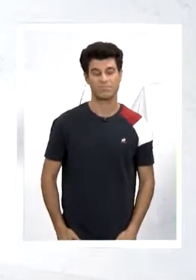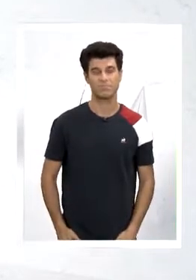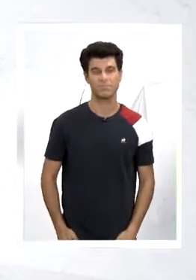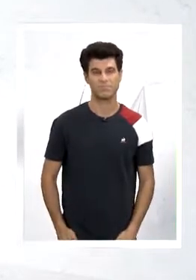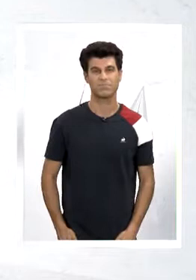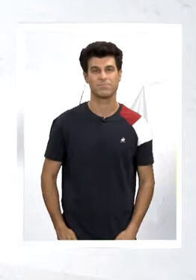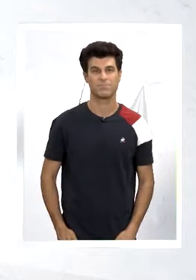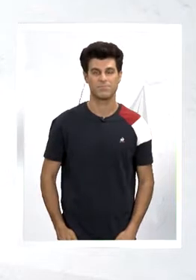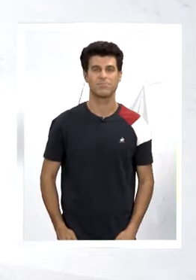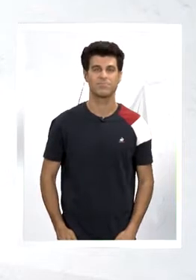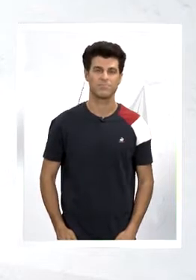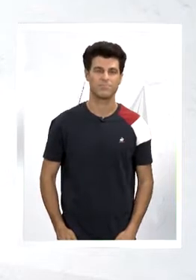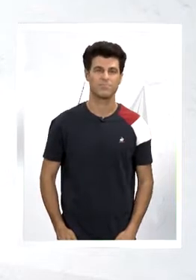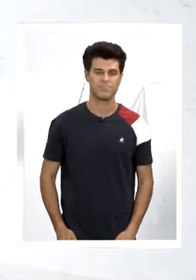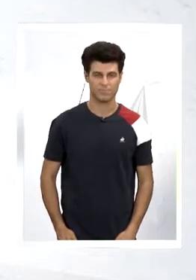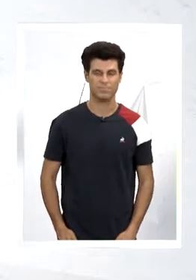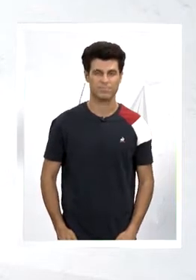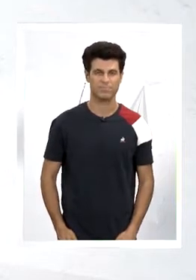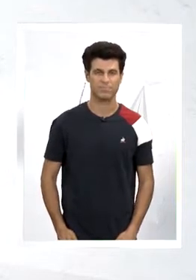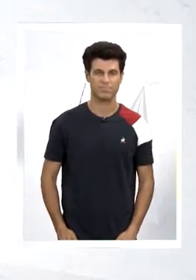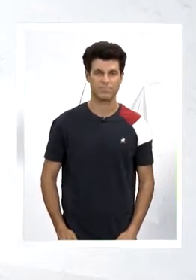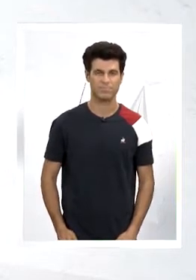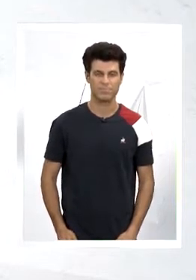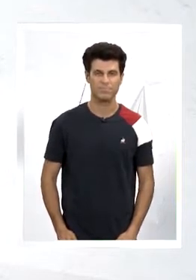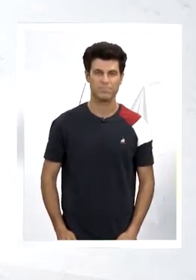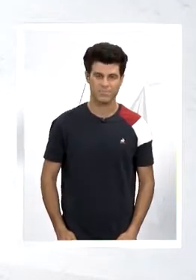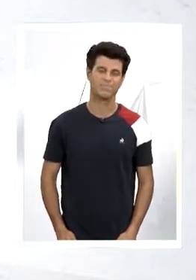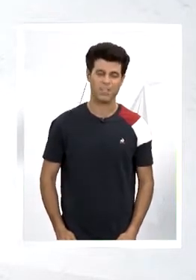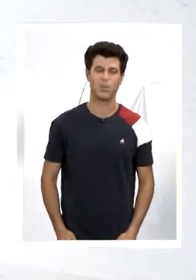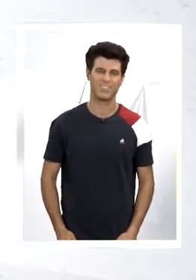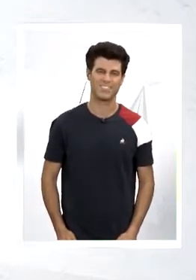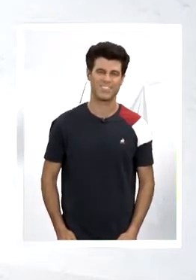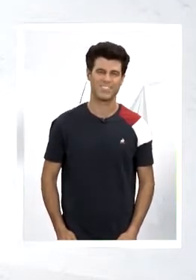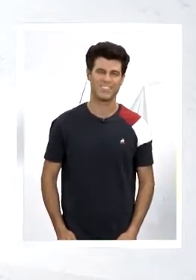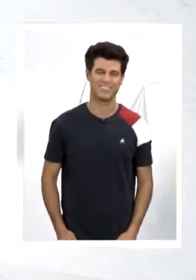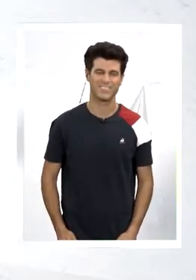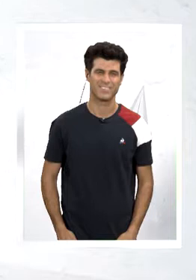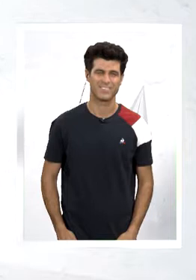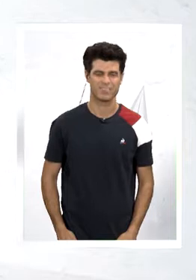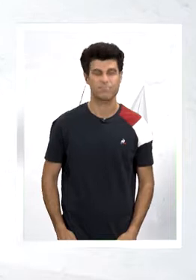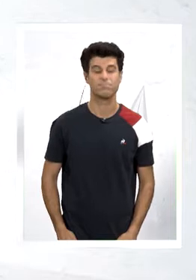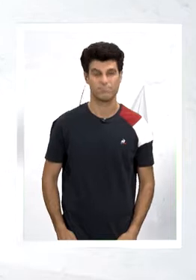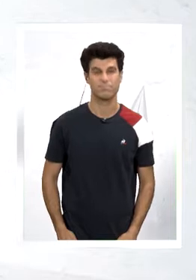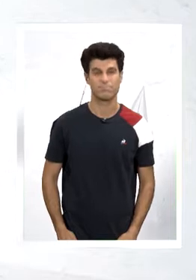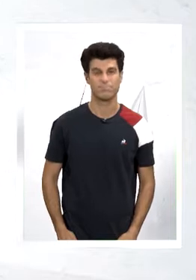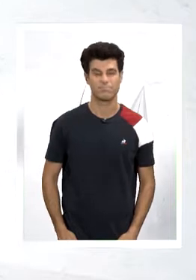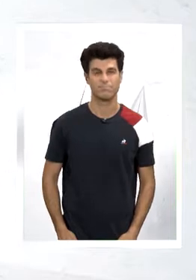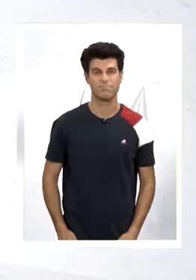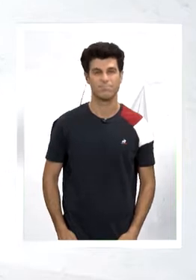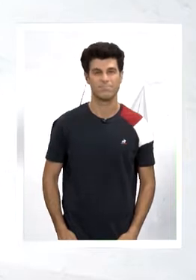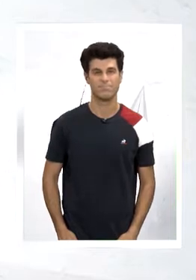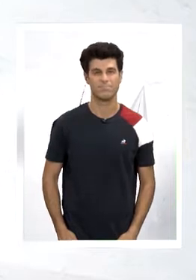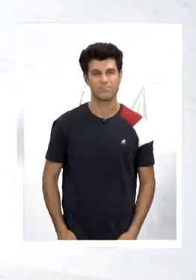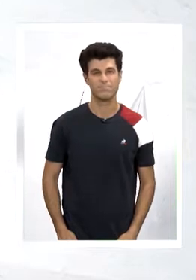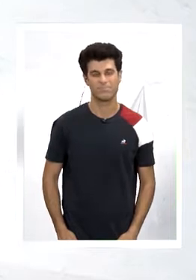כאילו, חשוב להיות איתם, כי דבר ראשון הם חלק מהמשפחה. נכון. דבר שני, מאוד חשובים לכולם.